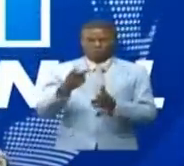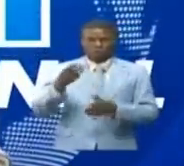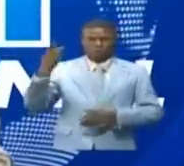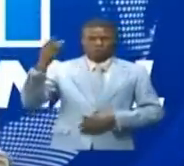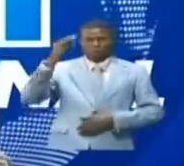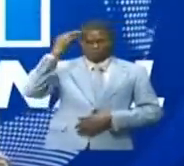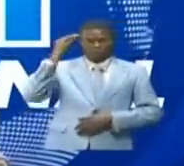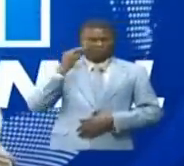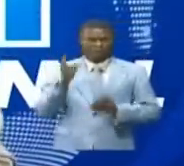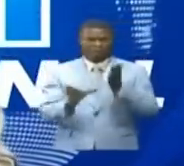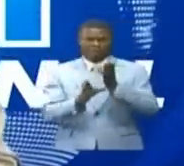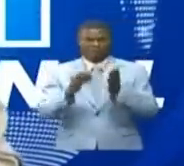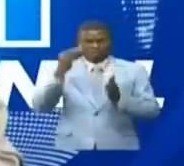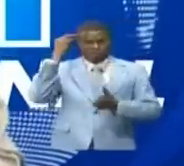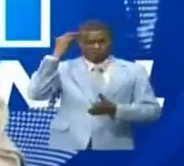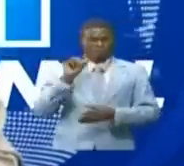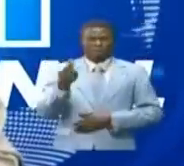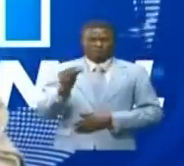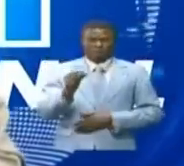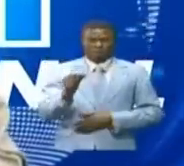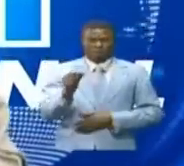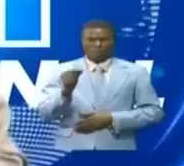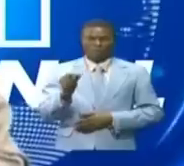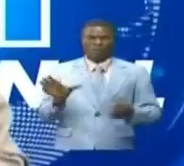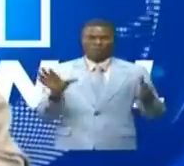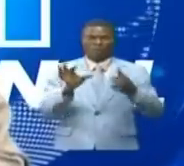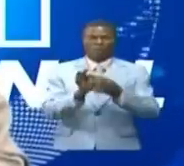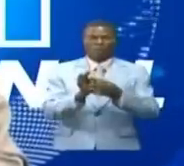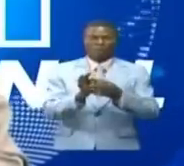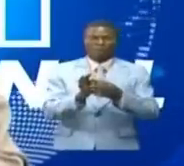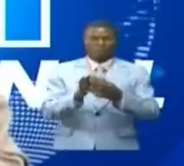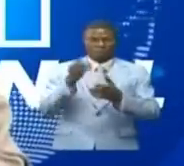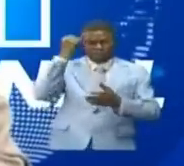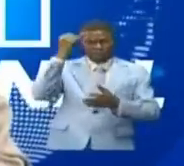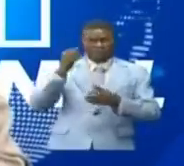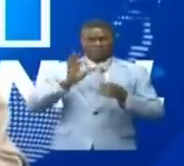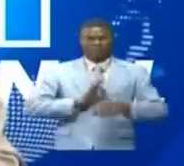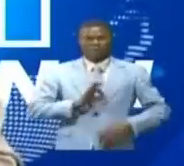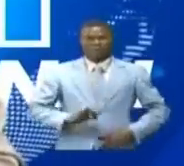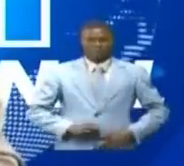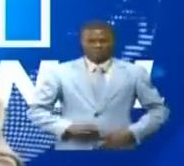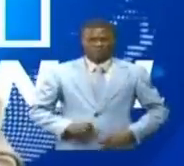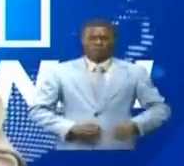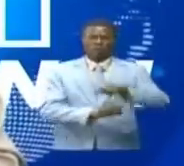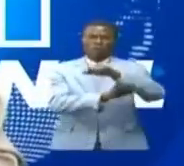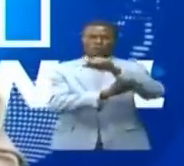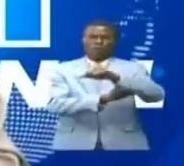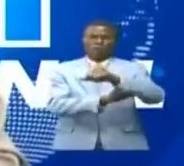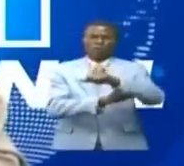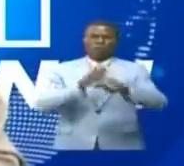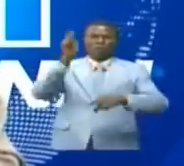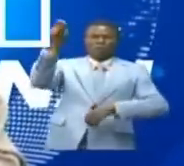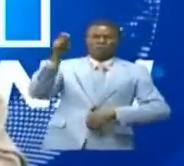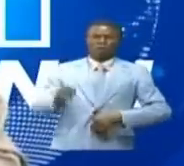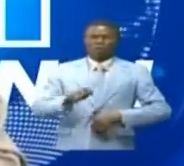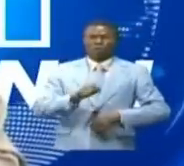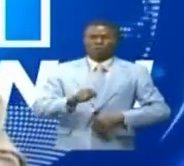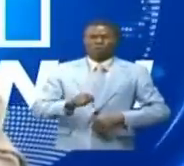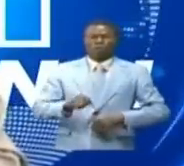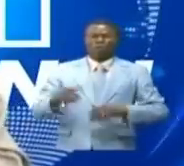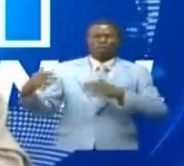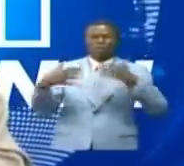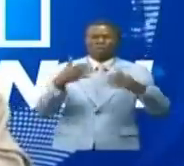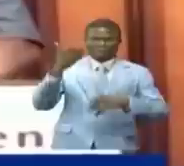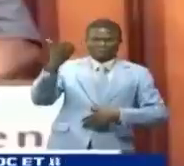ministre et vice-ministre des Mines, se joignent à l'appel du président de la République, celle de soutenir l'armée congolaise au front.